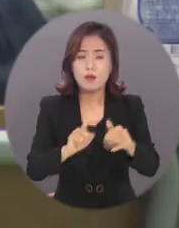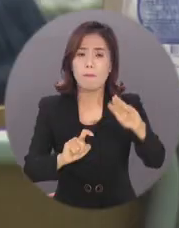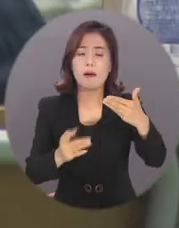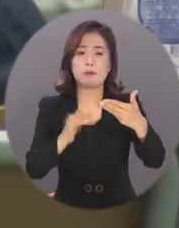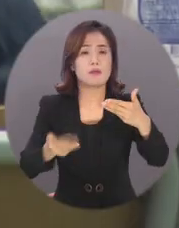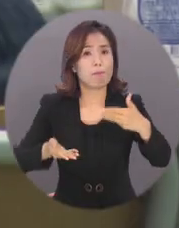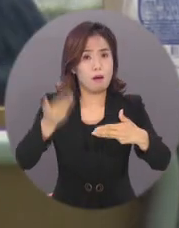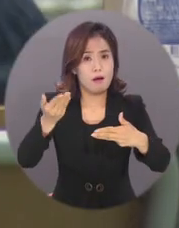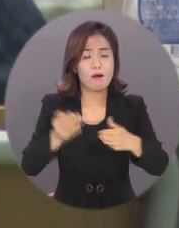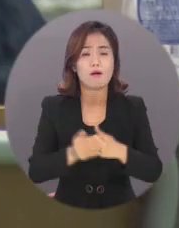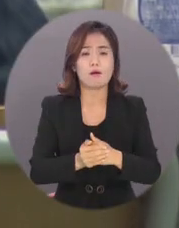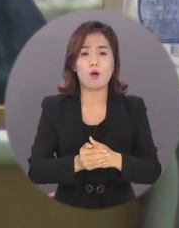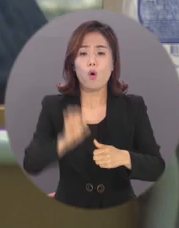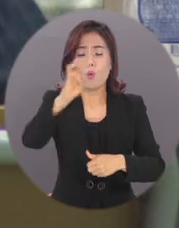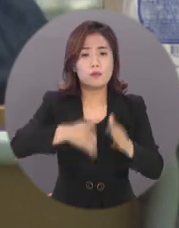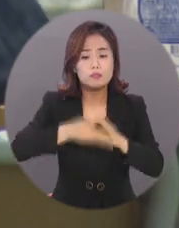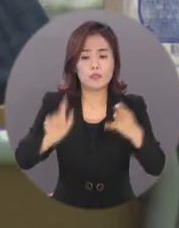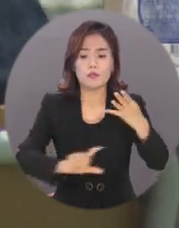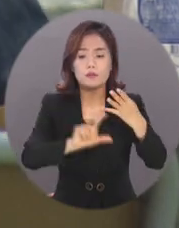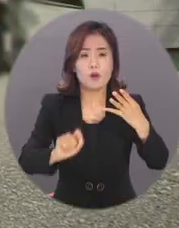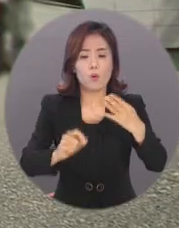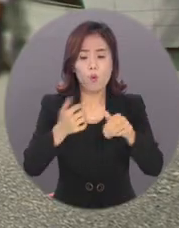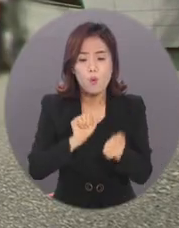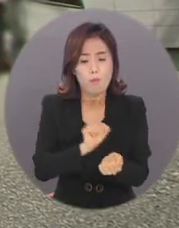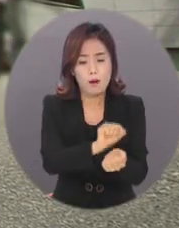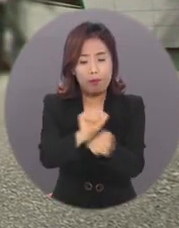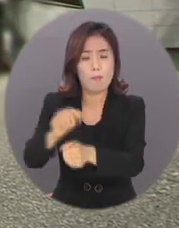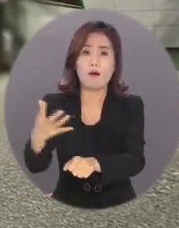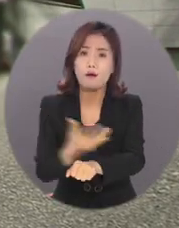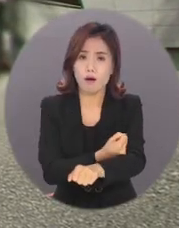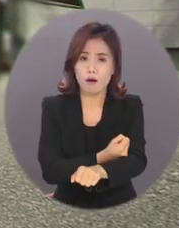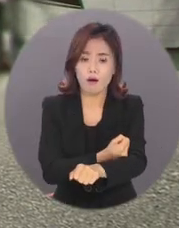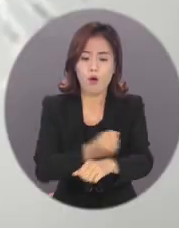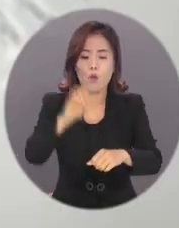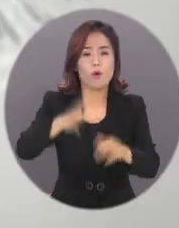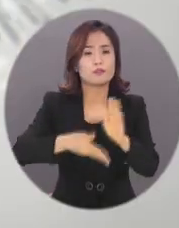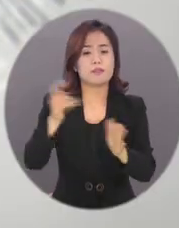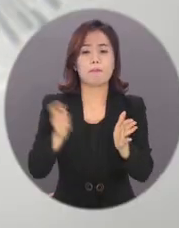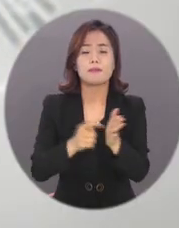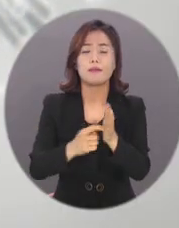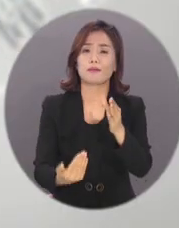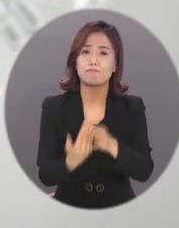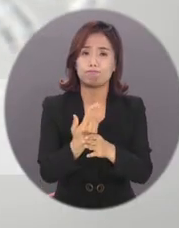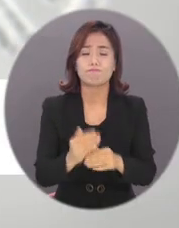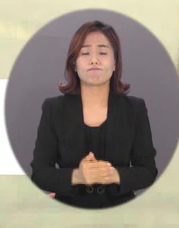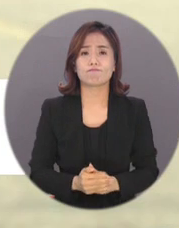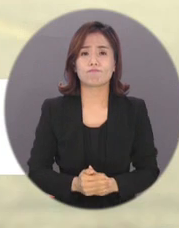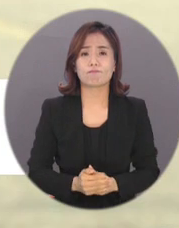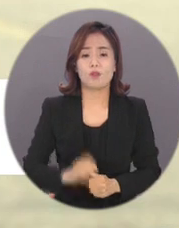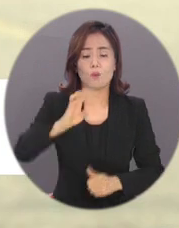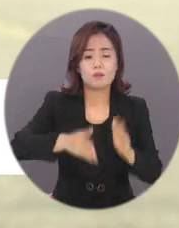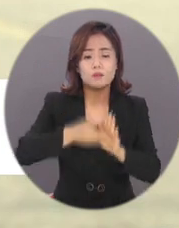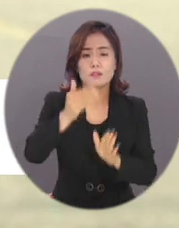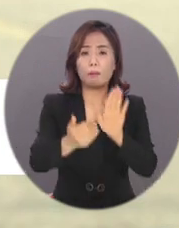800명에 육박하고 있고 광주시도 4월 중순 이후로 확산세가 거세지고 있어서 광주시에도 비상이 걸렸습니다.